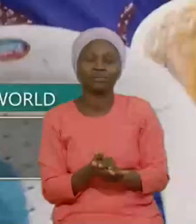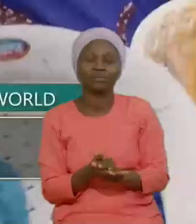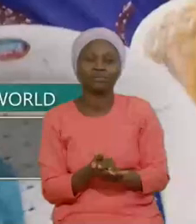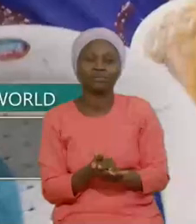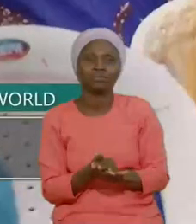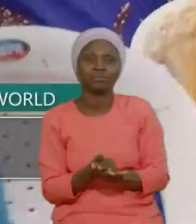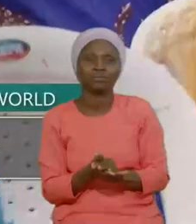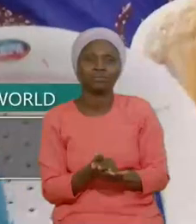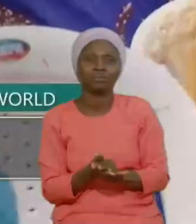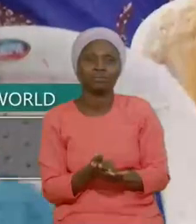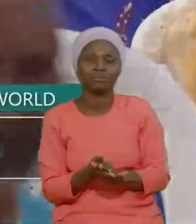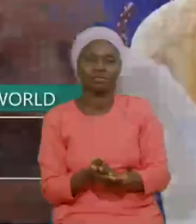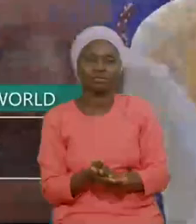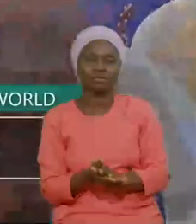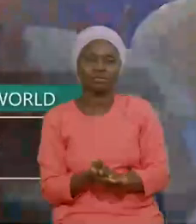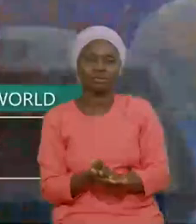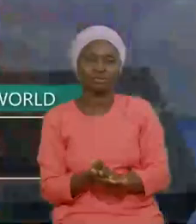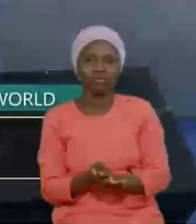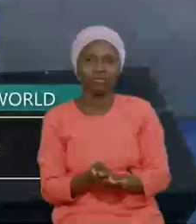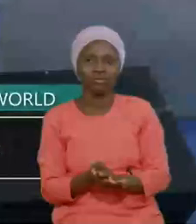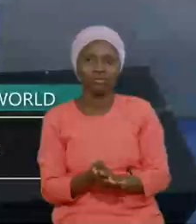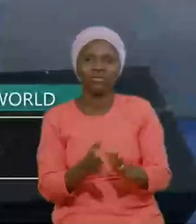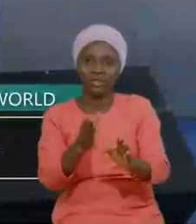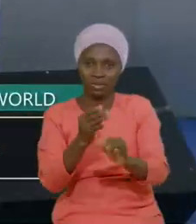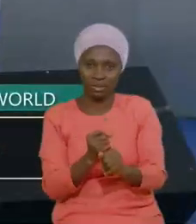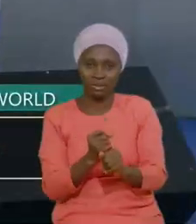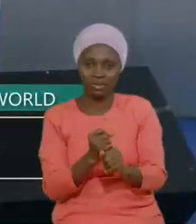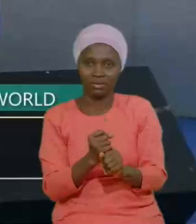fille là-bas, tu deviendras l'un des plus grands de ta nation.